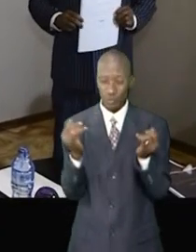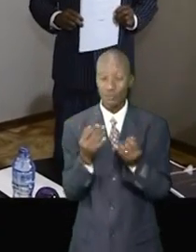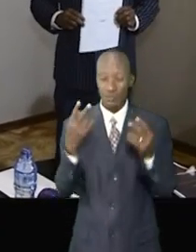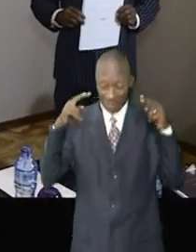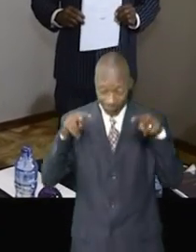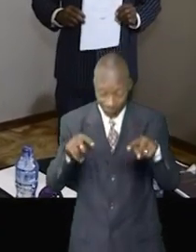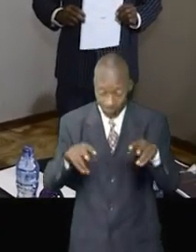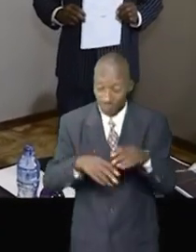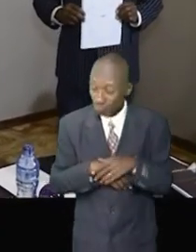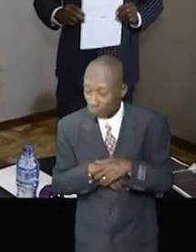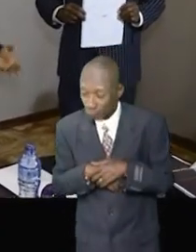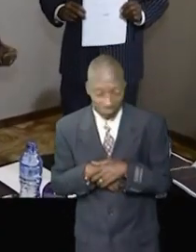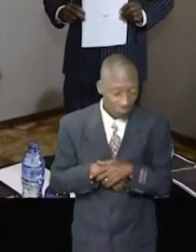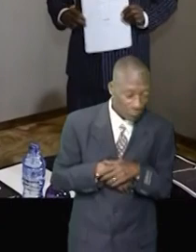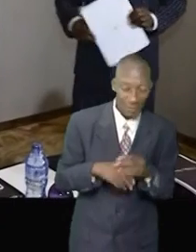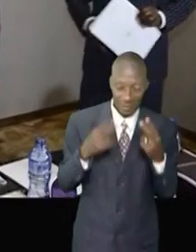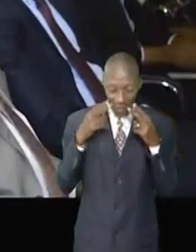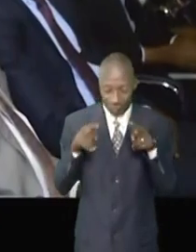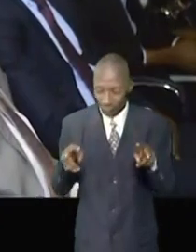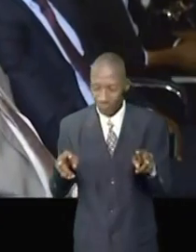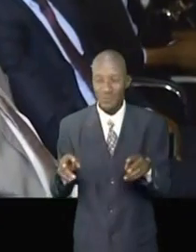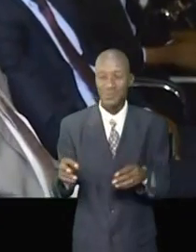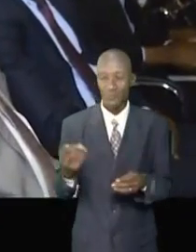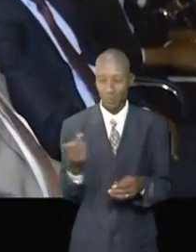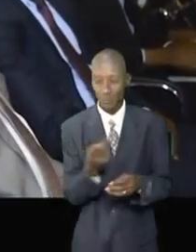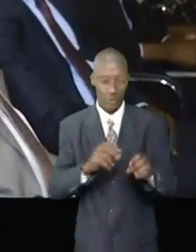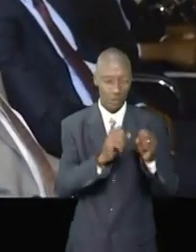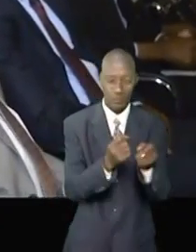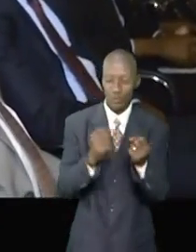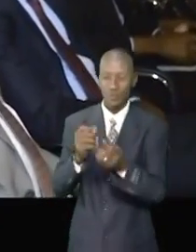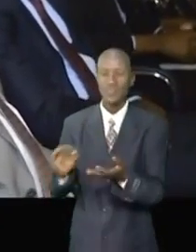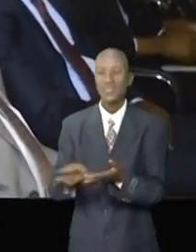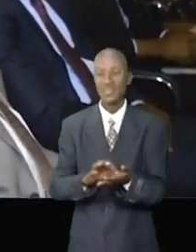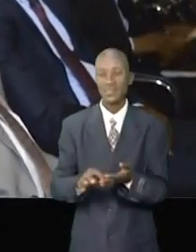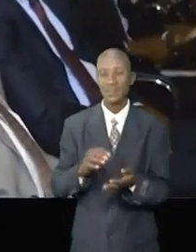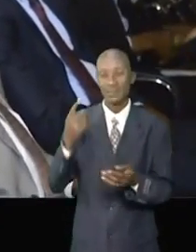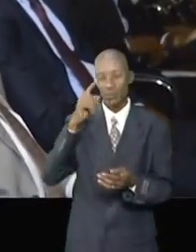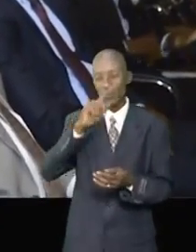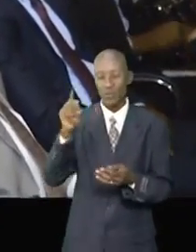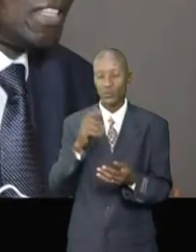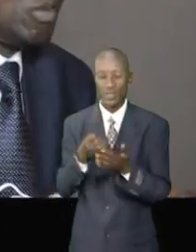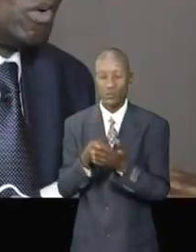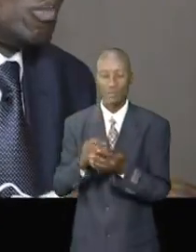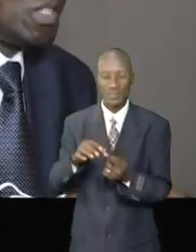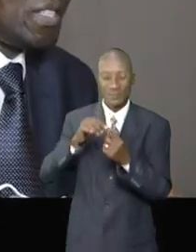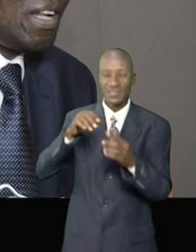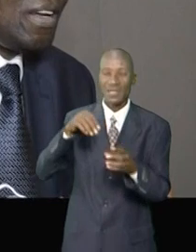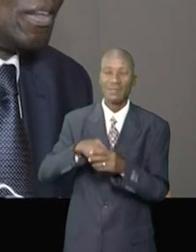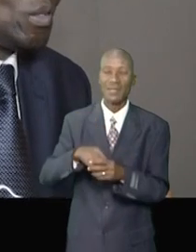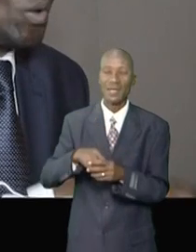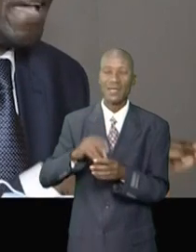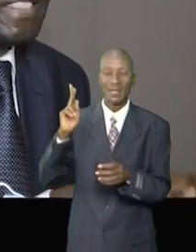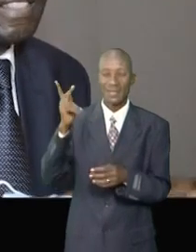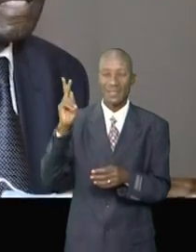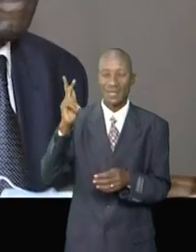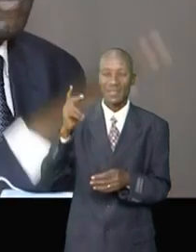Paloukou Kaungia, qui s'est dit satisfait de cette perspective à très haute portée sociale. La spécificité de cette zone économique spéciale